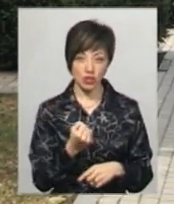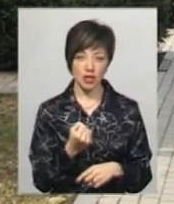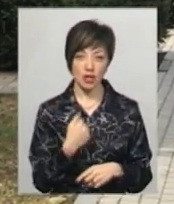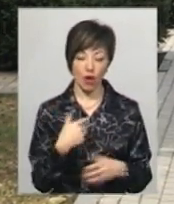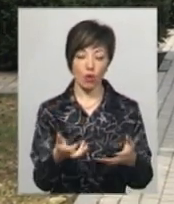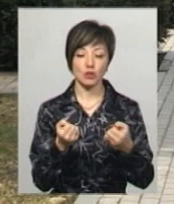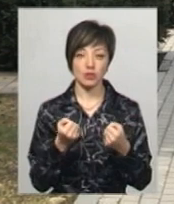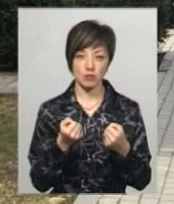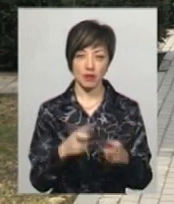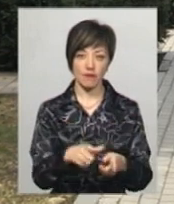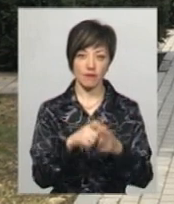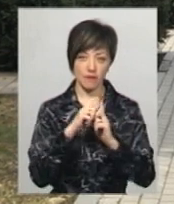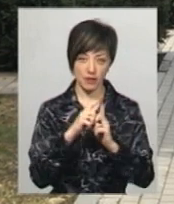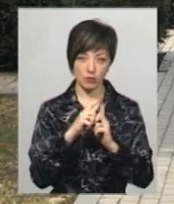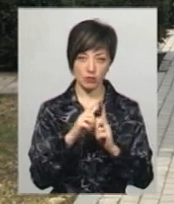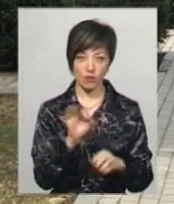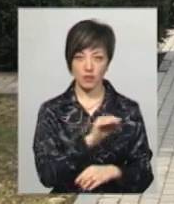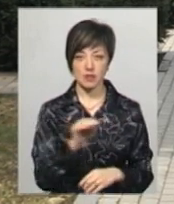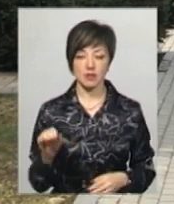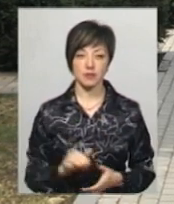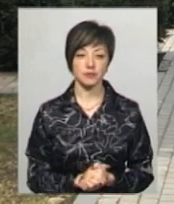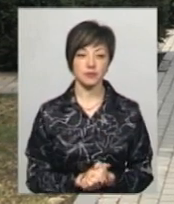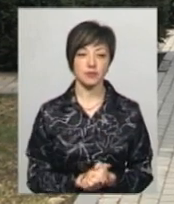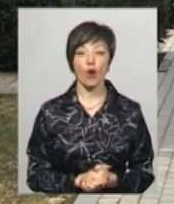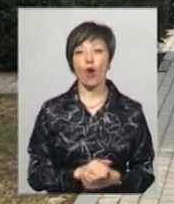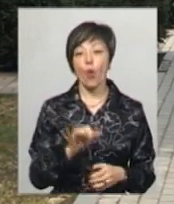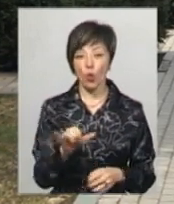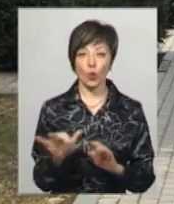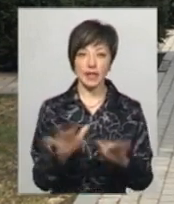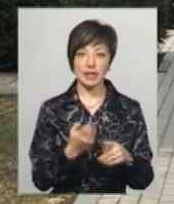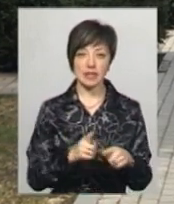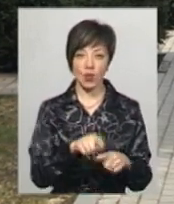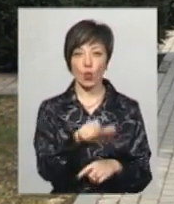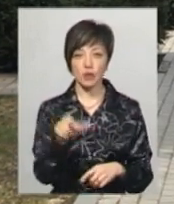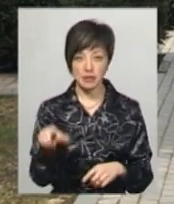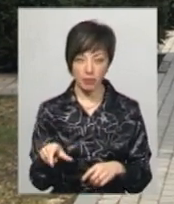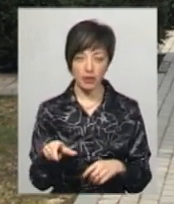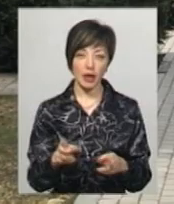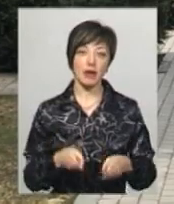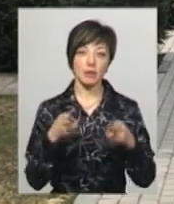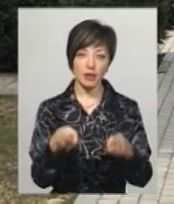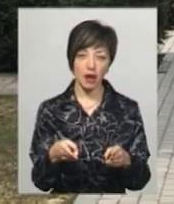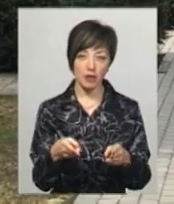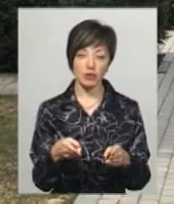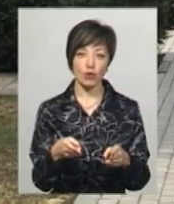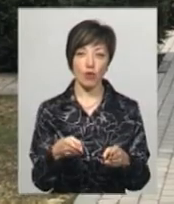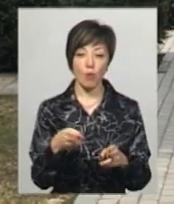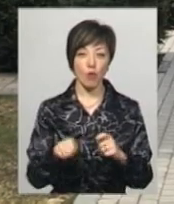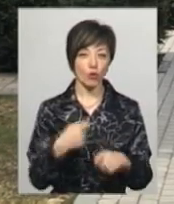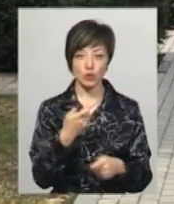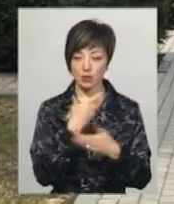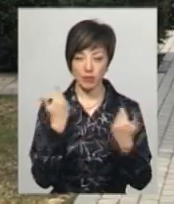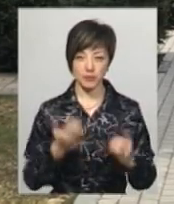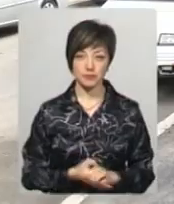здається, прийшла мені письмова відповідь, що у діях цих осіб кримінального порушення